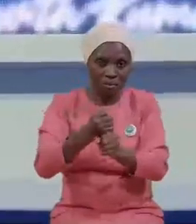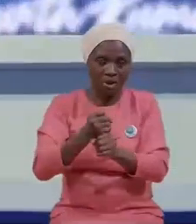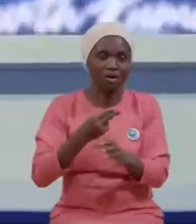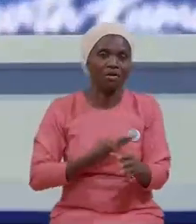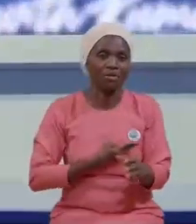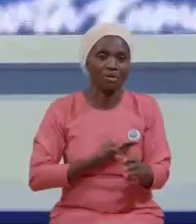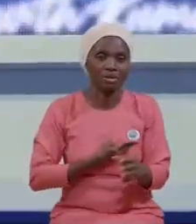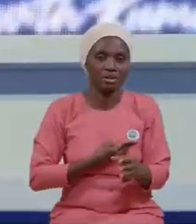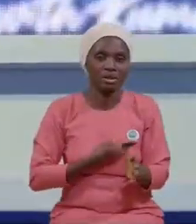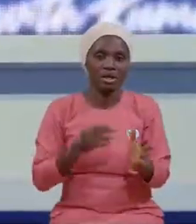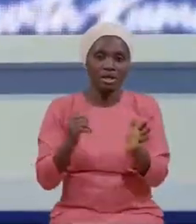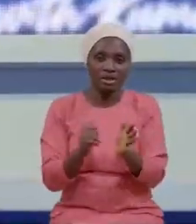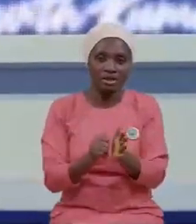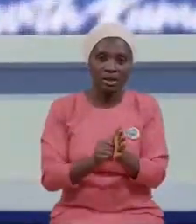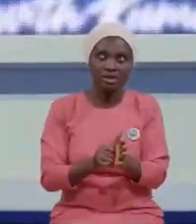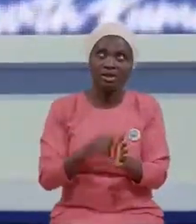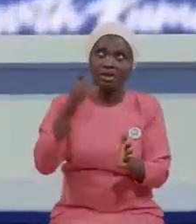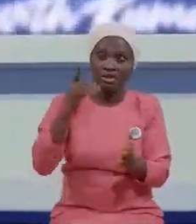qui nous élève.